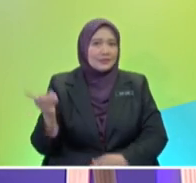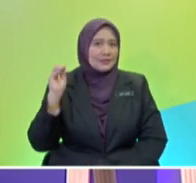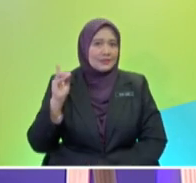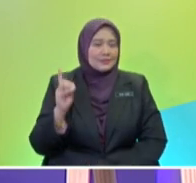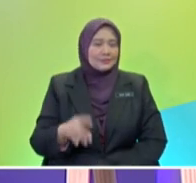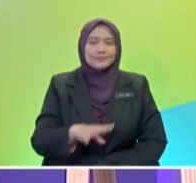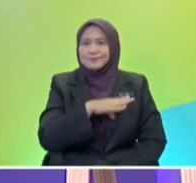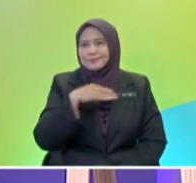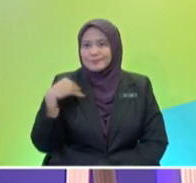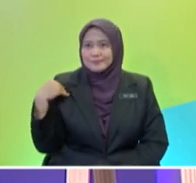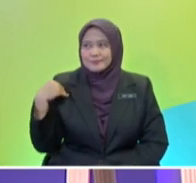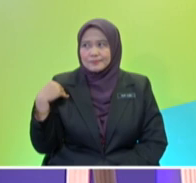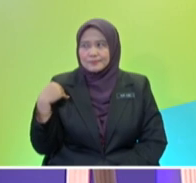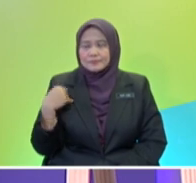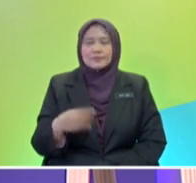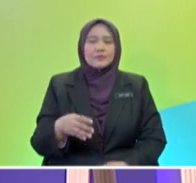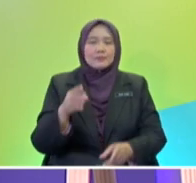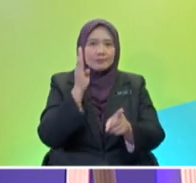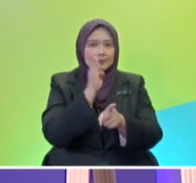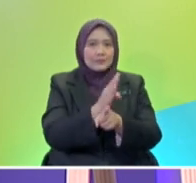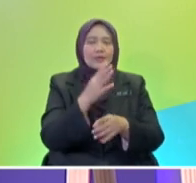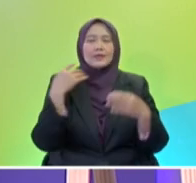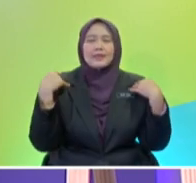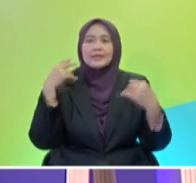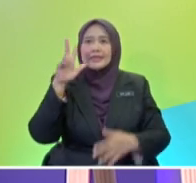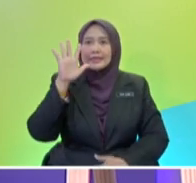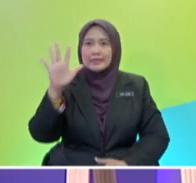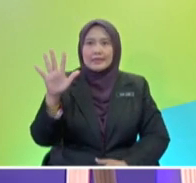kita ada lima kesandayu